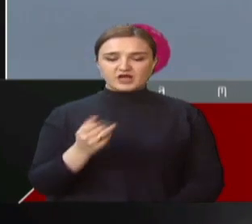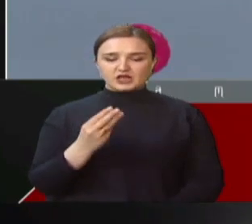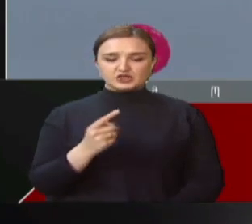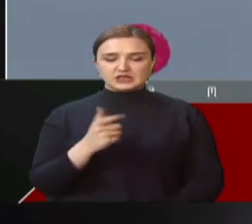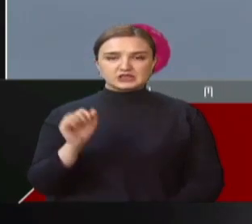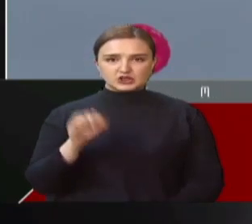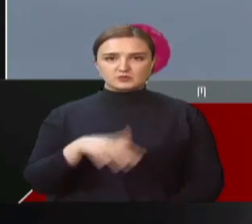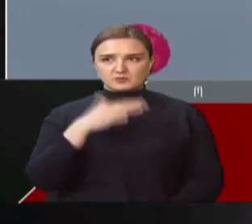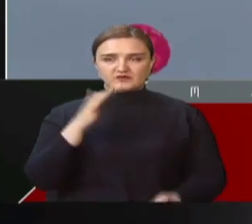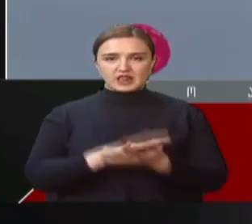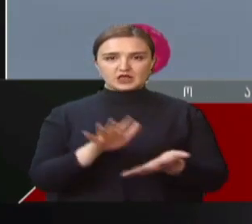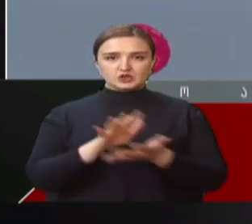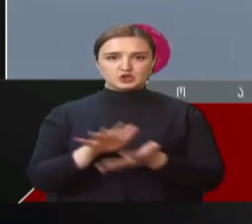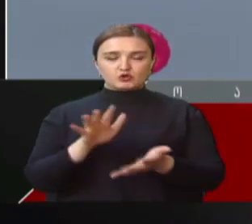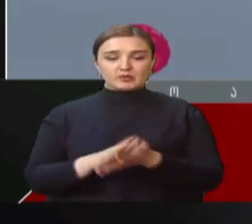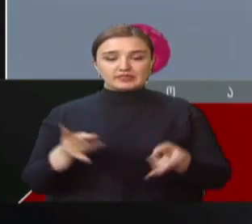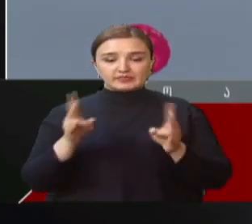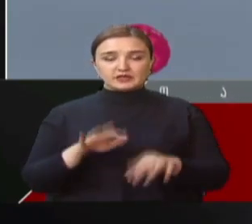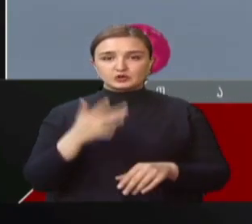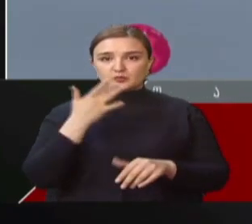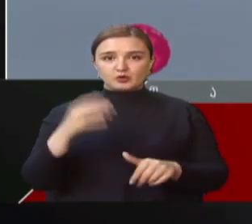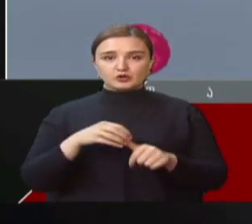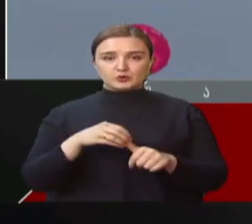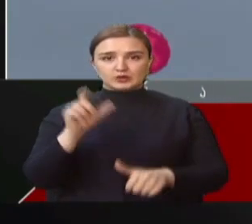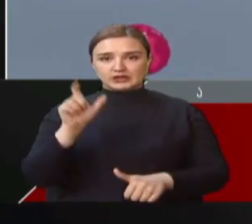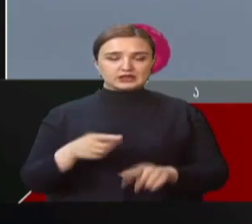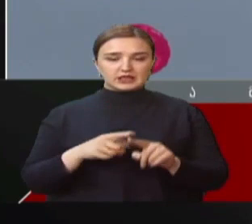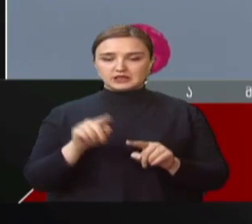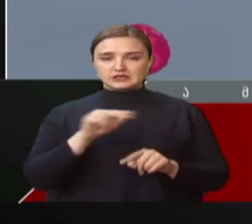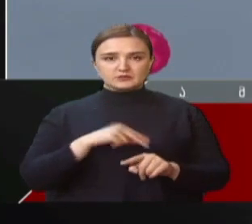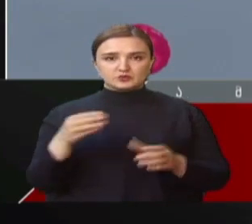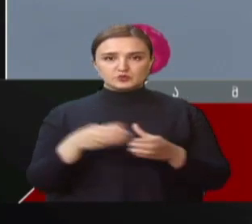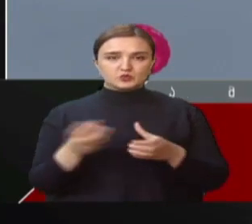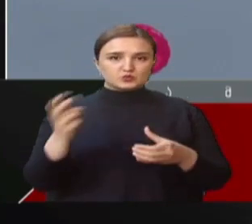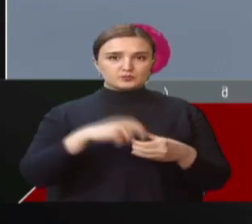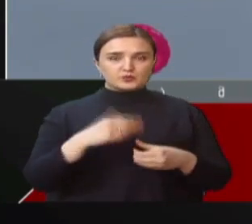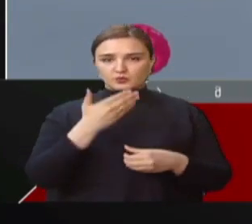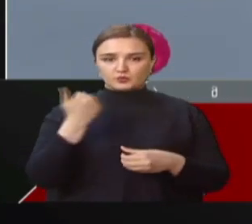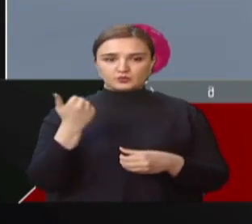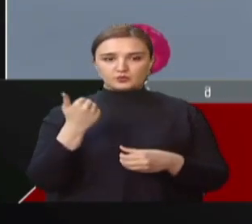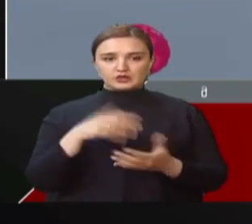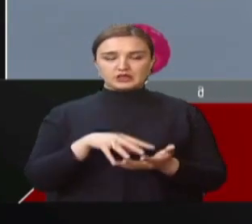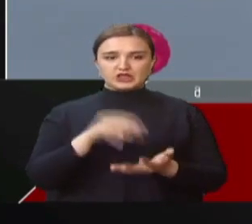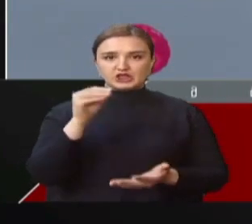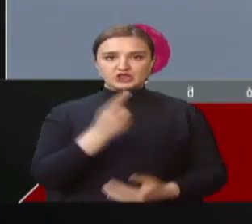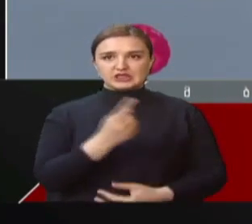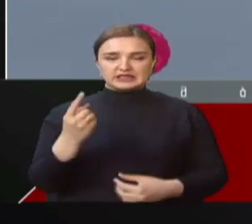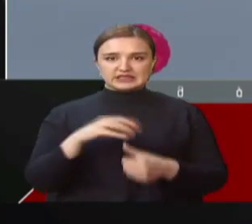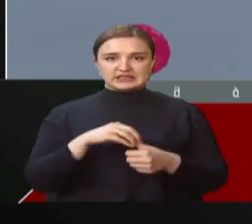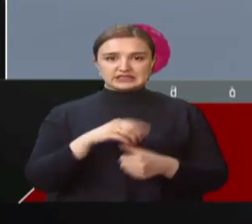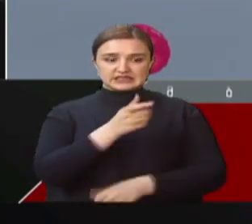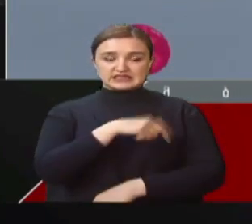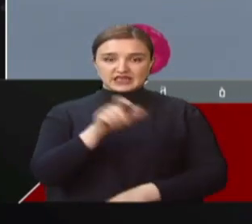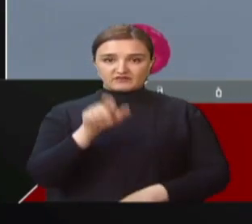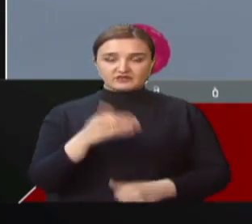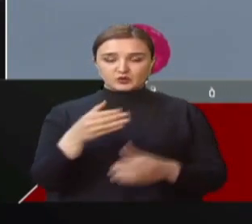Bevri Ilan Zgos, magram dar ceva politicul liderat romelic arșemovide samușeauci gupepși. Ghirce pe sertert mațeur mai zgânt ca de